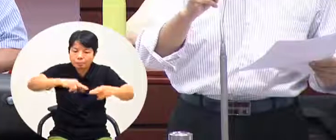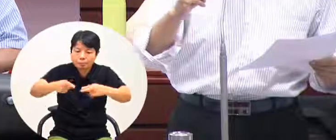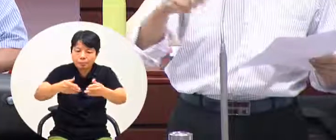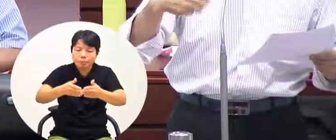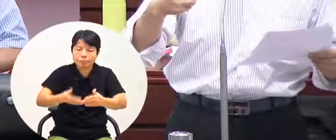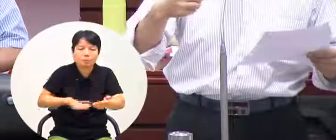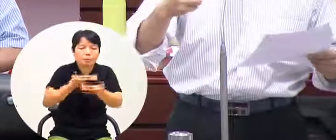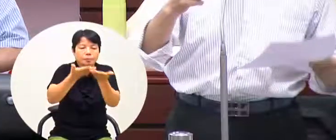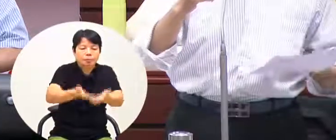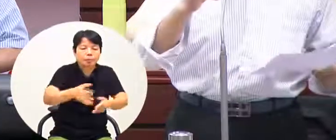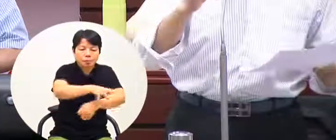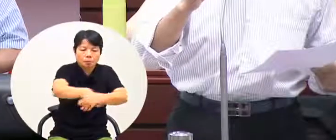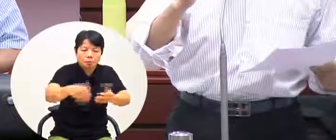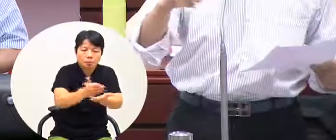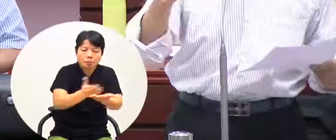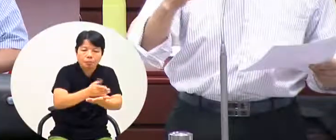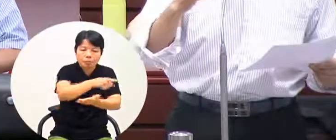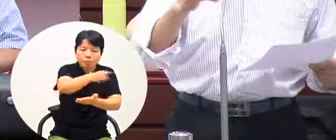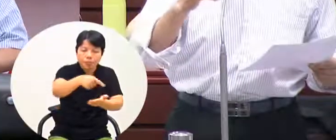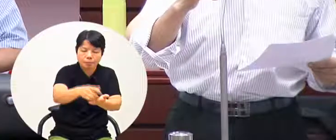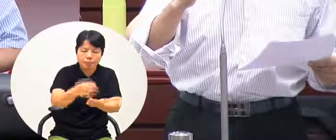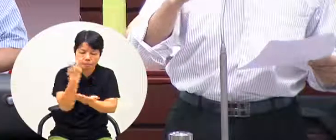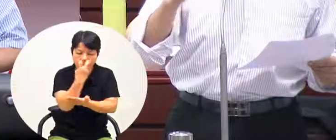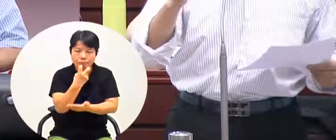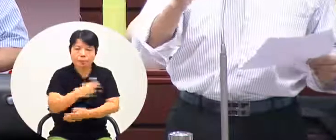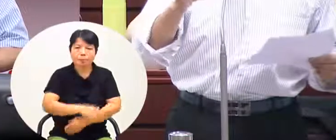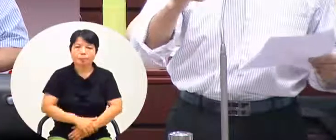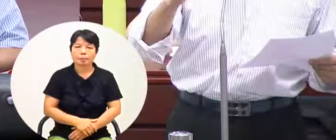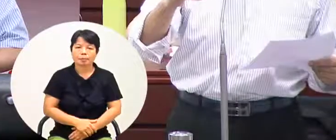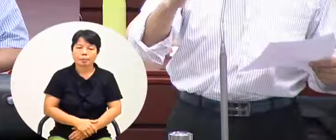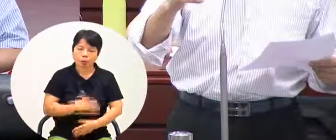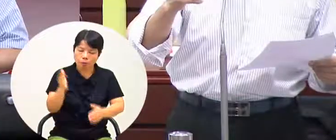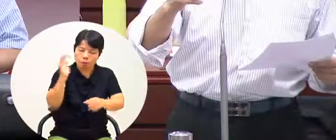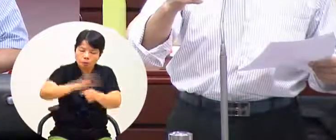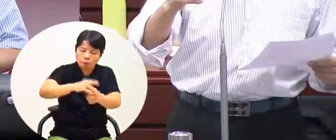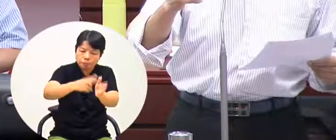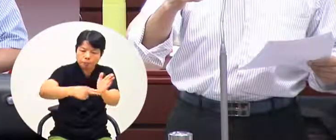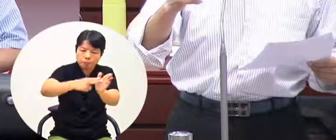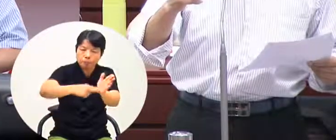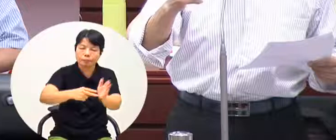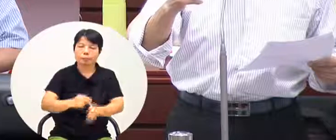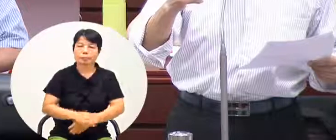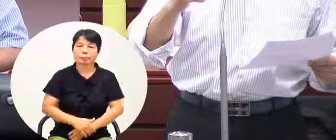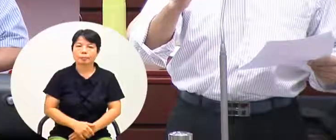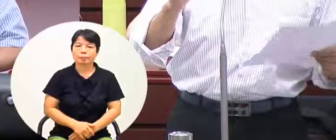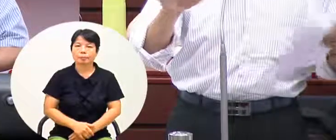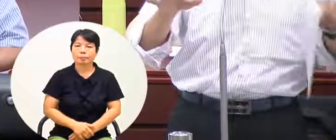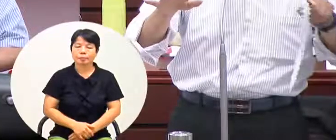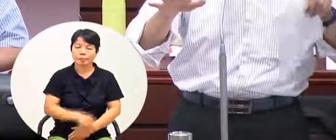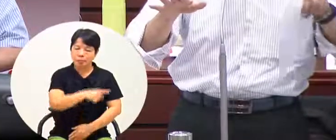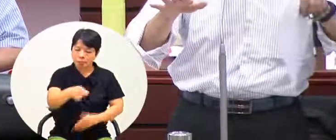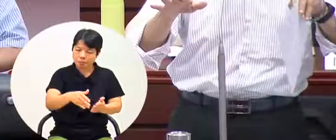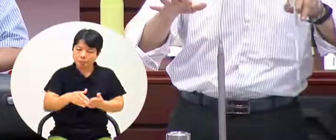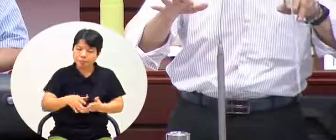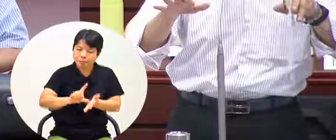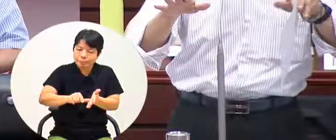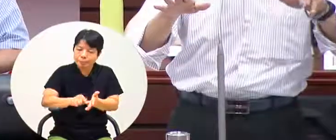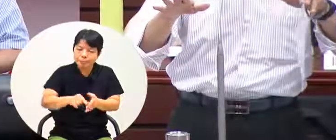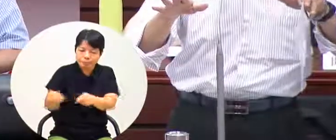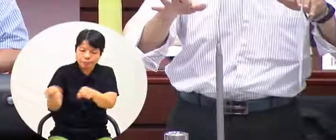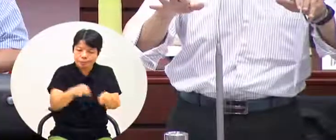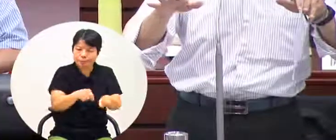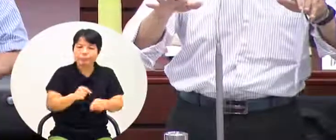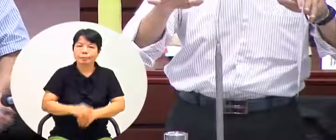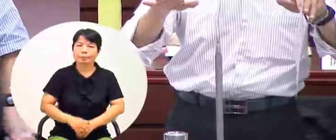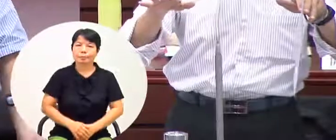一个定义补充的报告。啊，所以这部分有动得到，动得到。即啊，但是阮即计